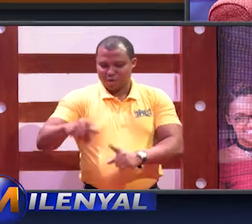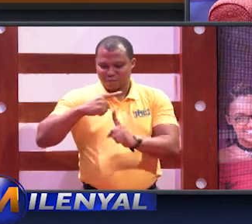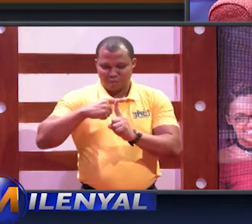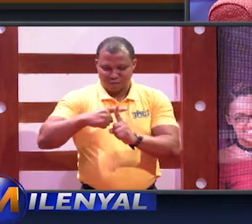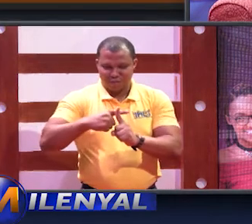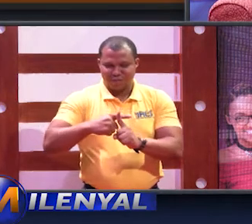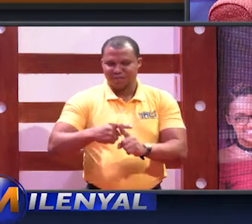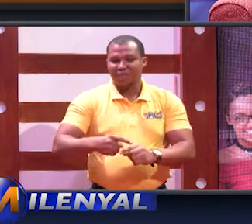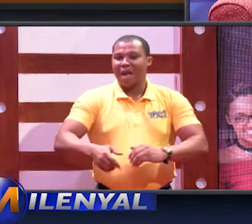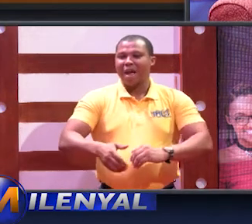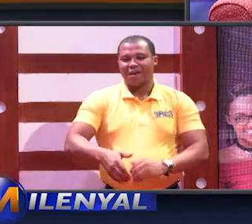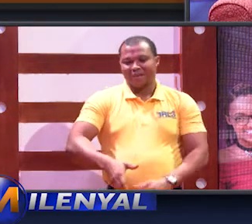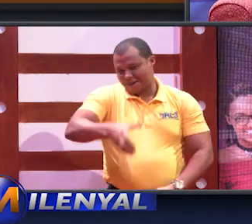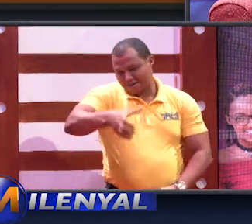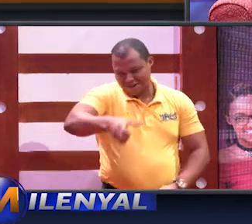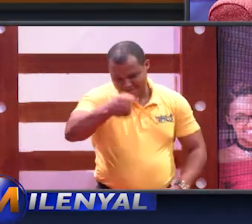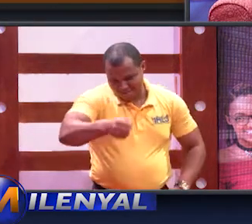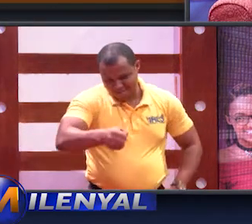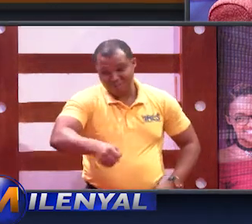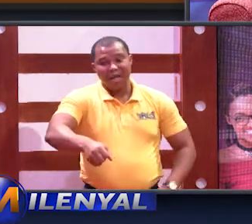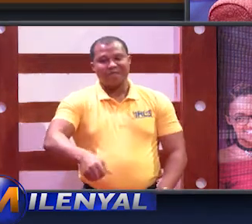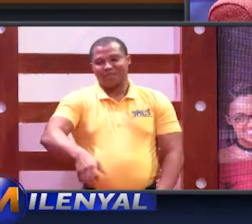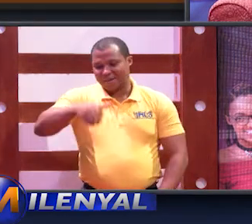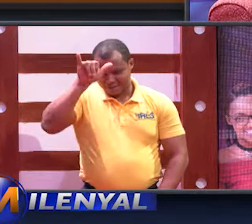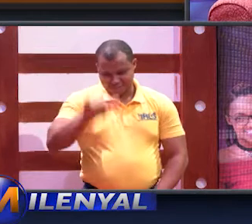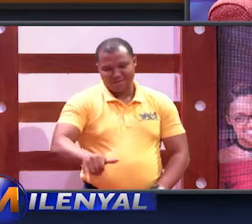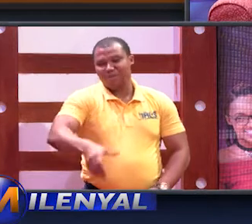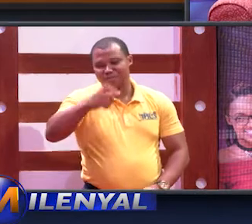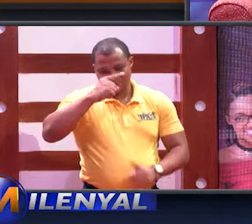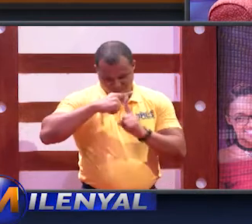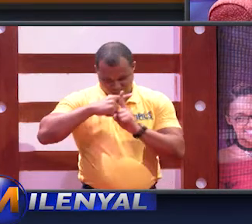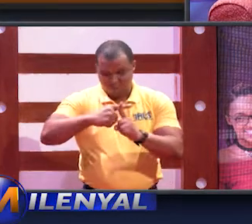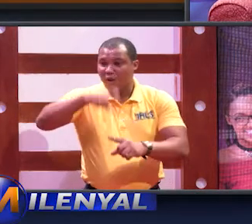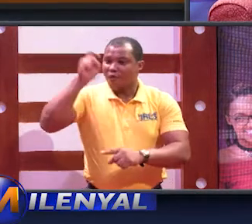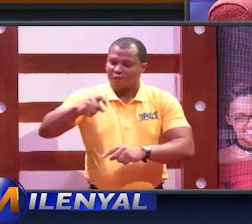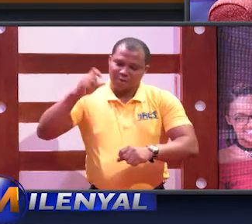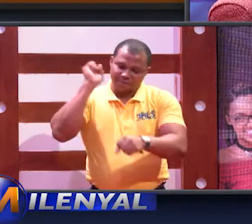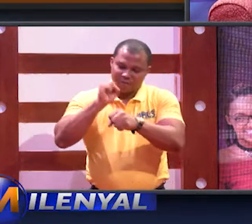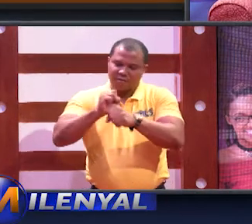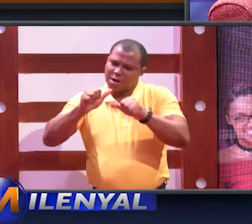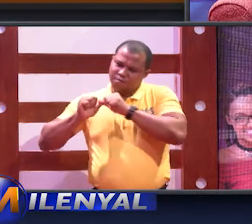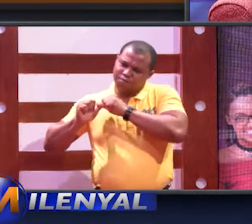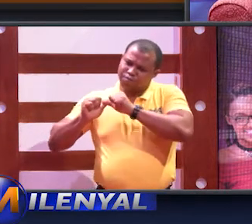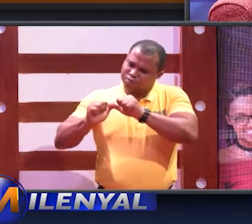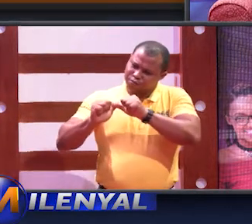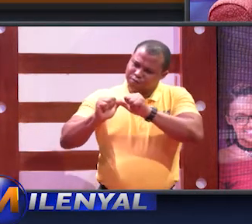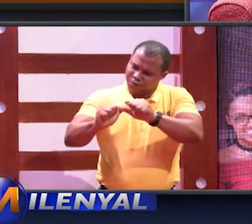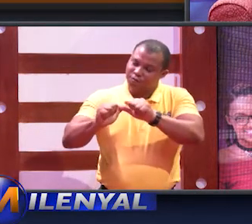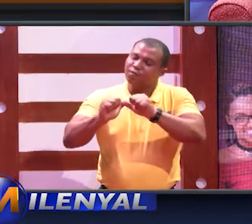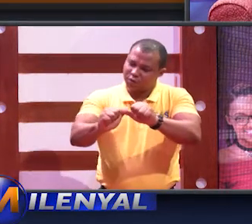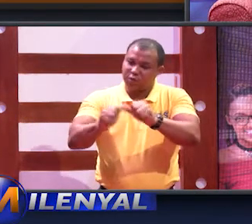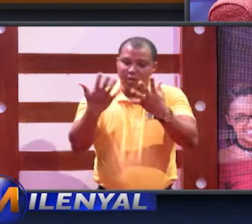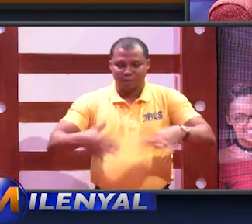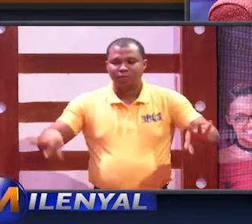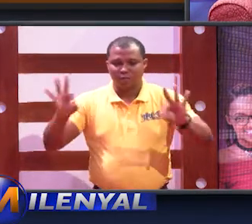bon petit vibe. N'après été positif, parce que faut que travail là continuer, faut que ça gagne pour faire l'enfer